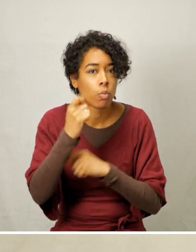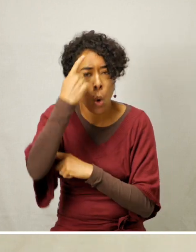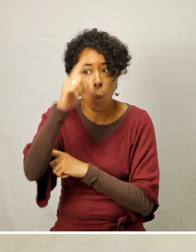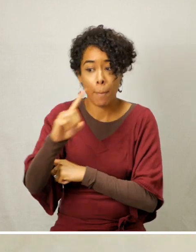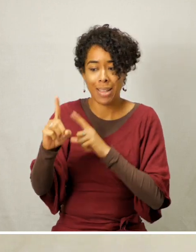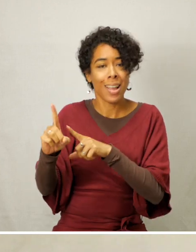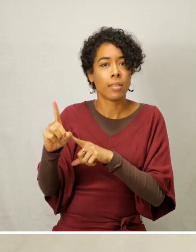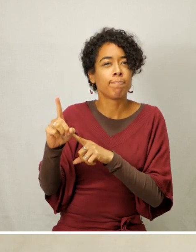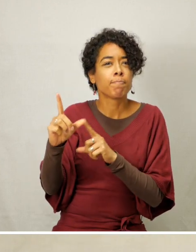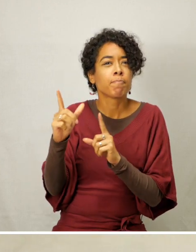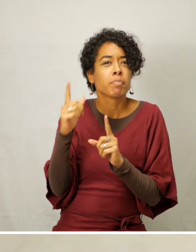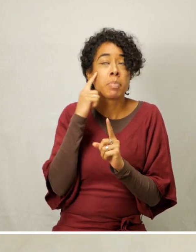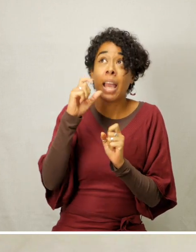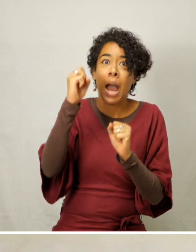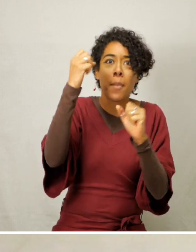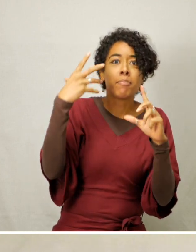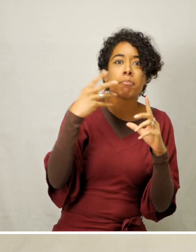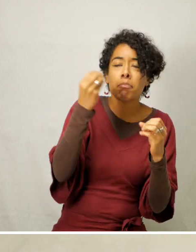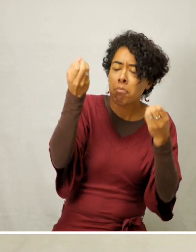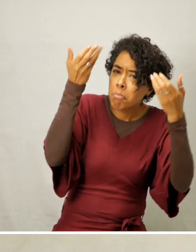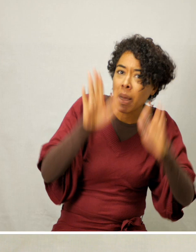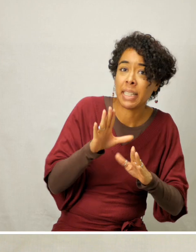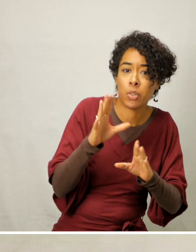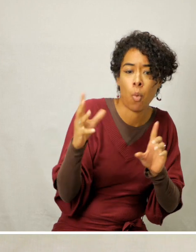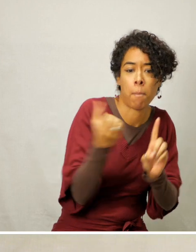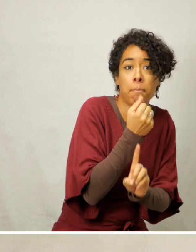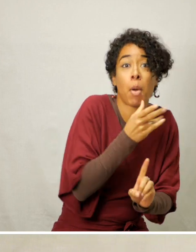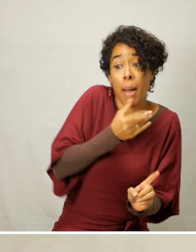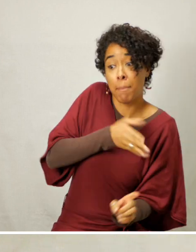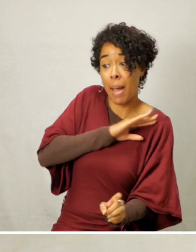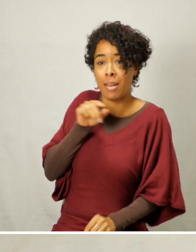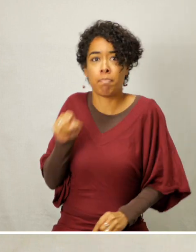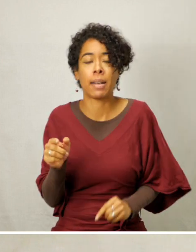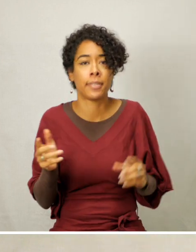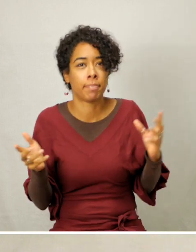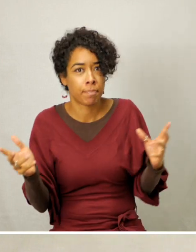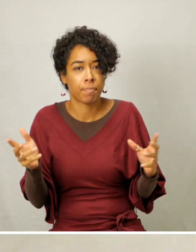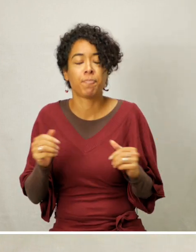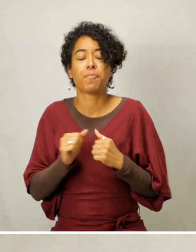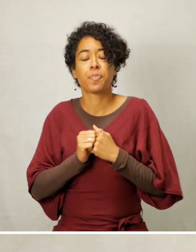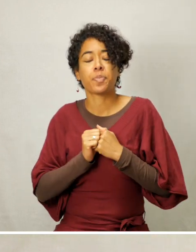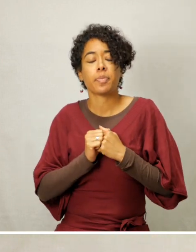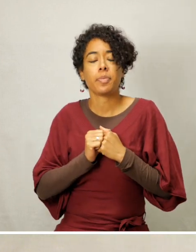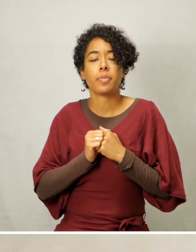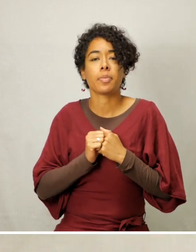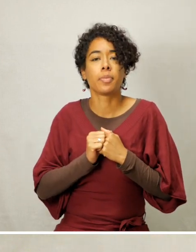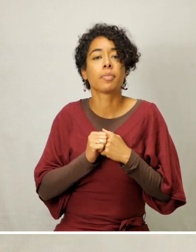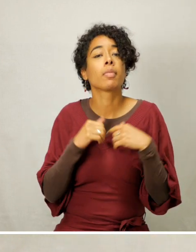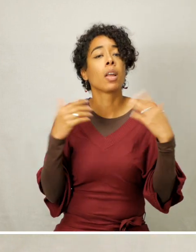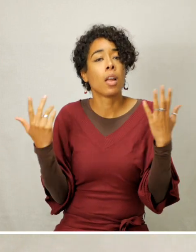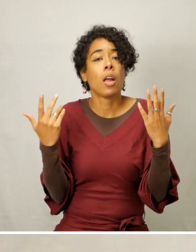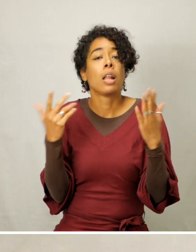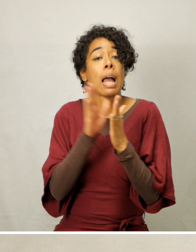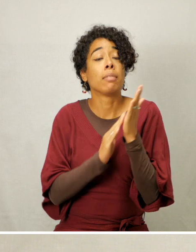nous empêche de saisir les bénédictions de Dieu. Matthieu 13, 58, il nous parle de Jésus lui-même, c'est marqué, il ne fit pas